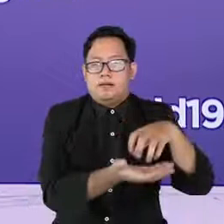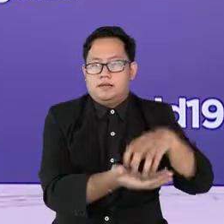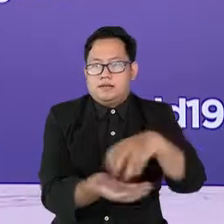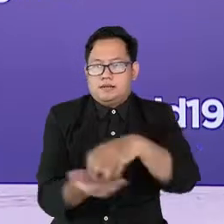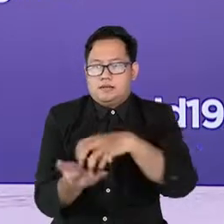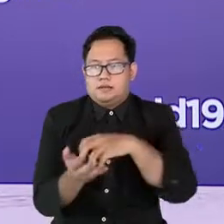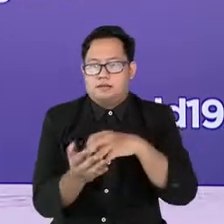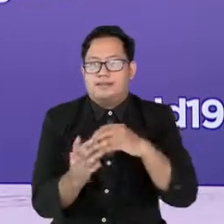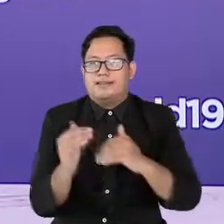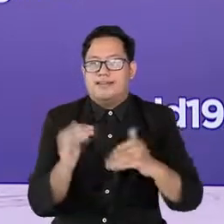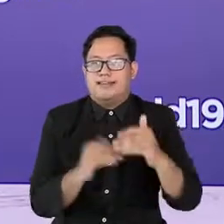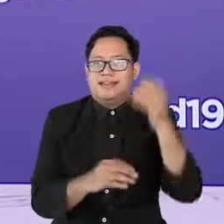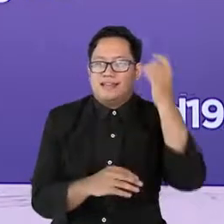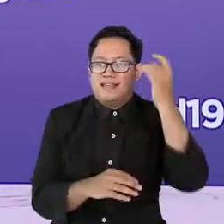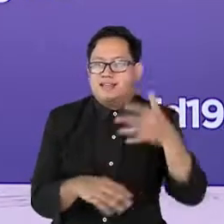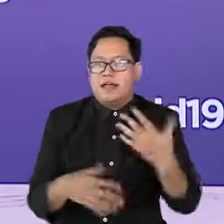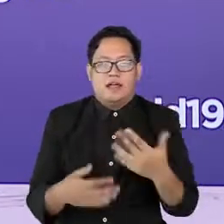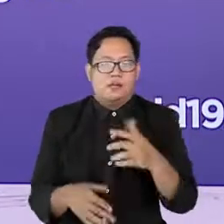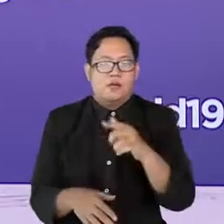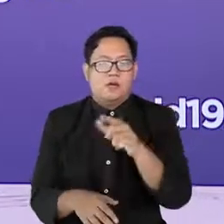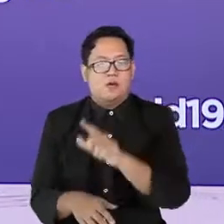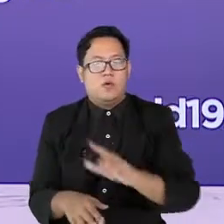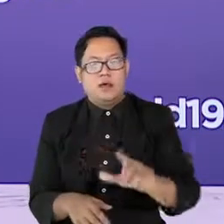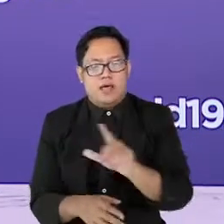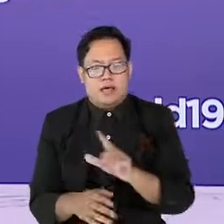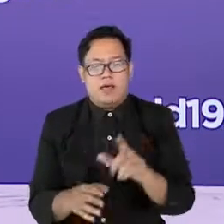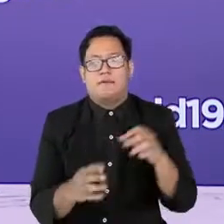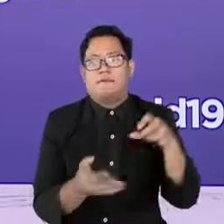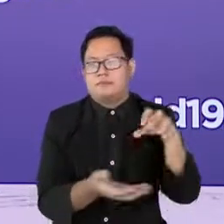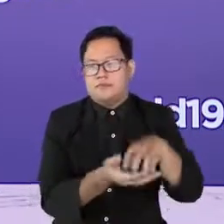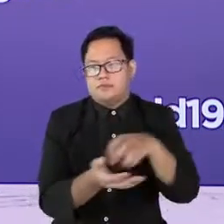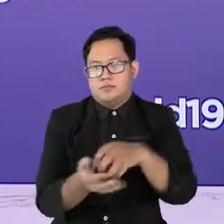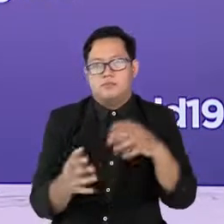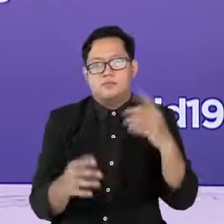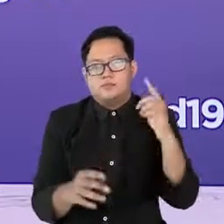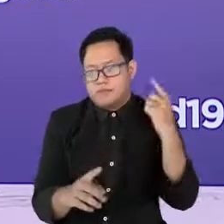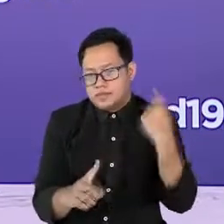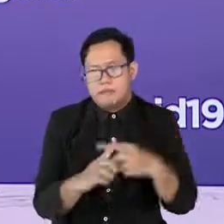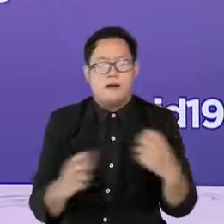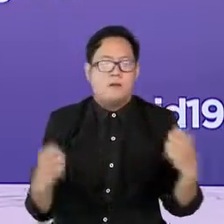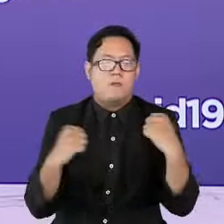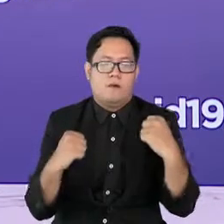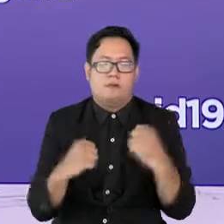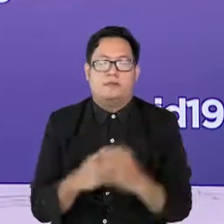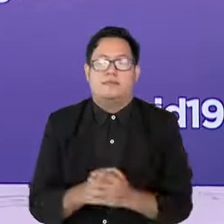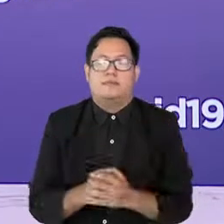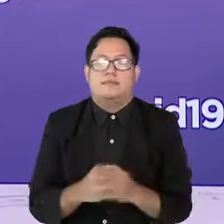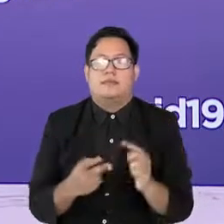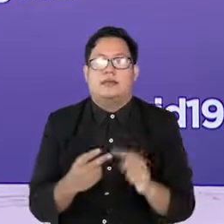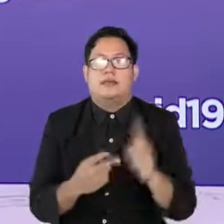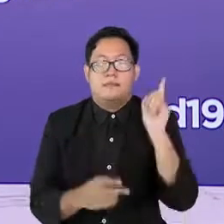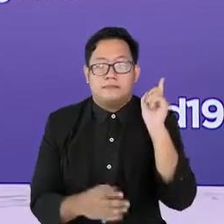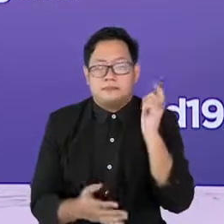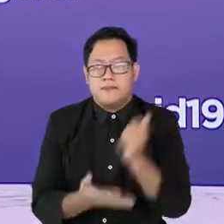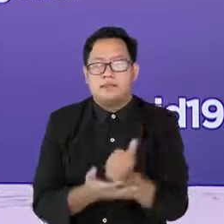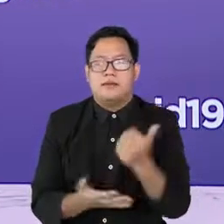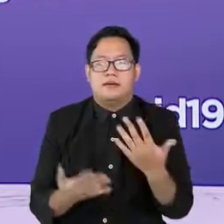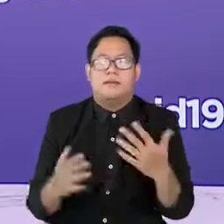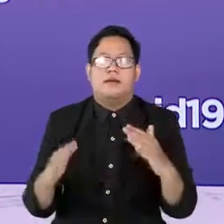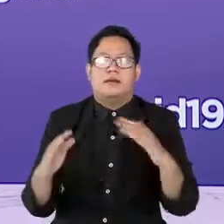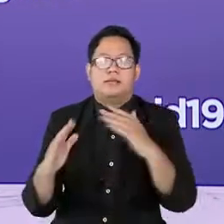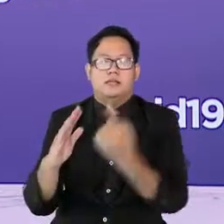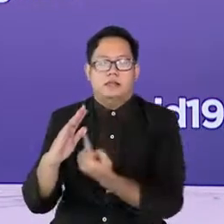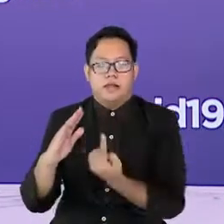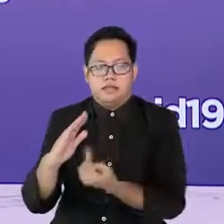agar dapat menangani warga yang terkena coffee 19 sedini mungkin dan memastikan isolasi dilakukan ditempat